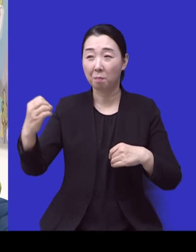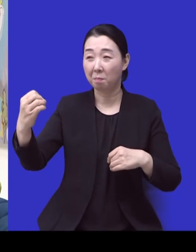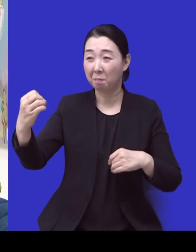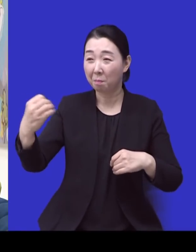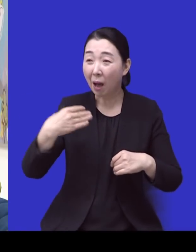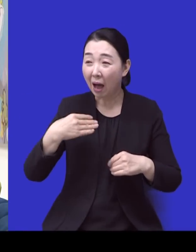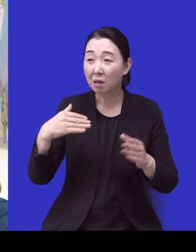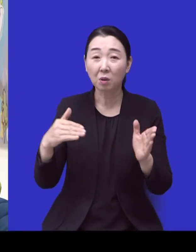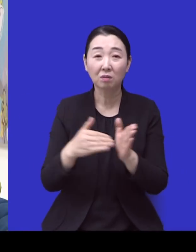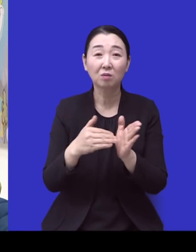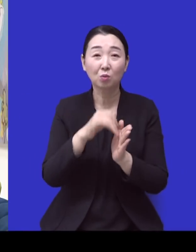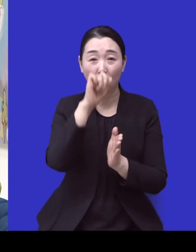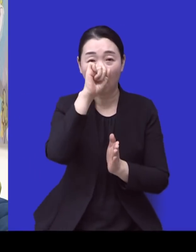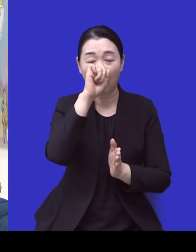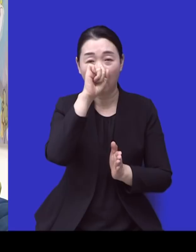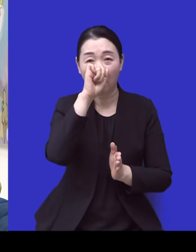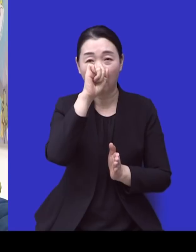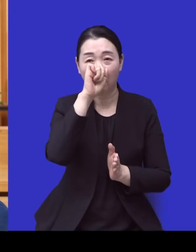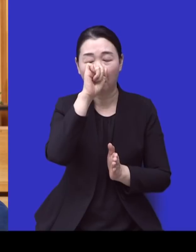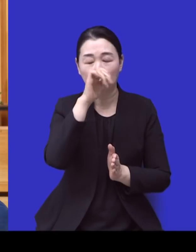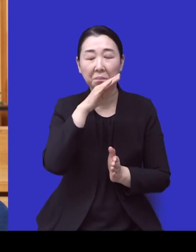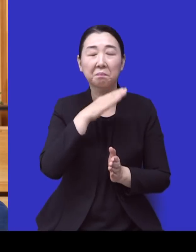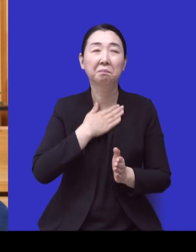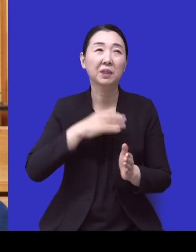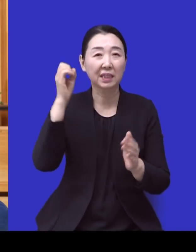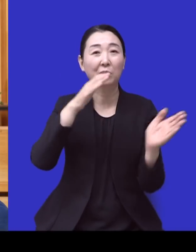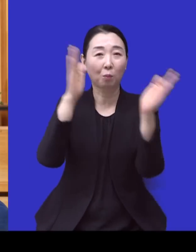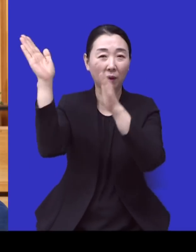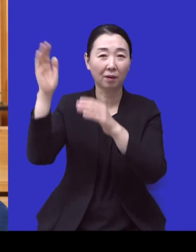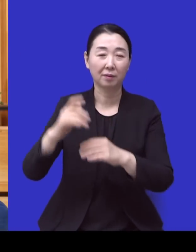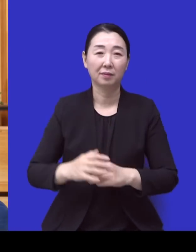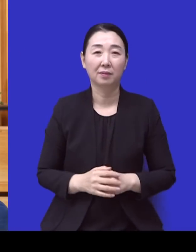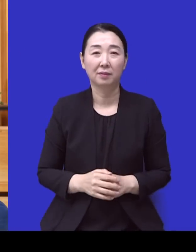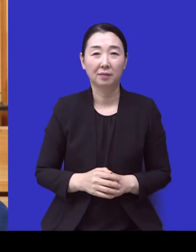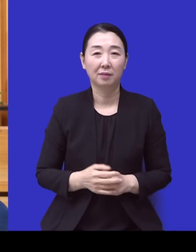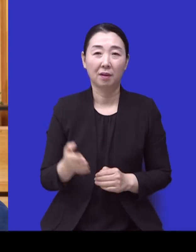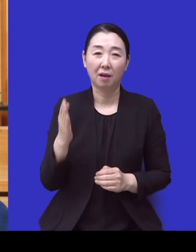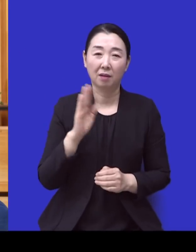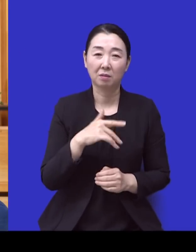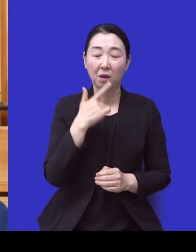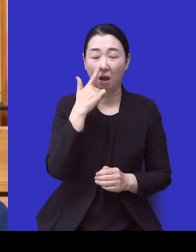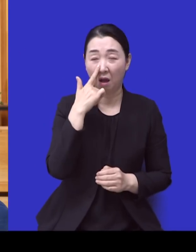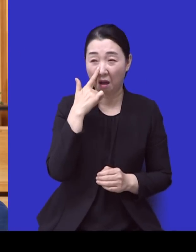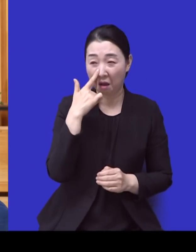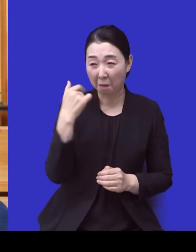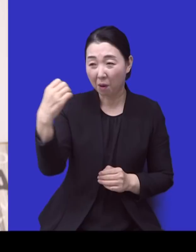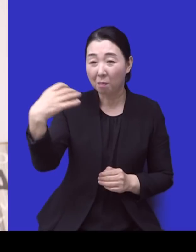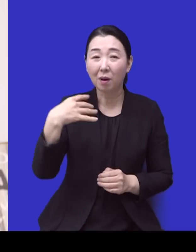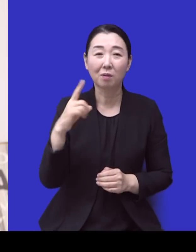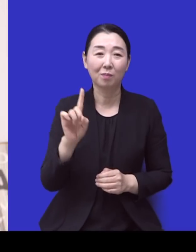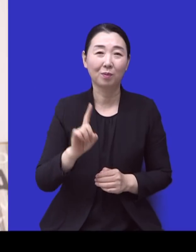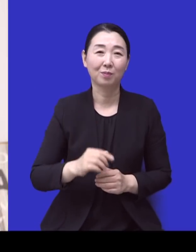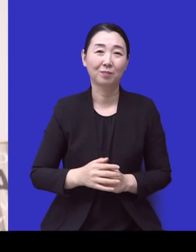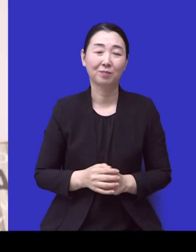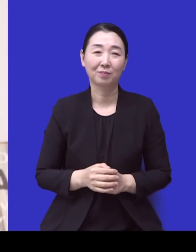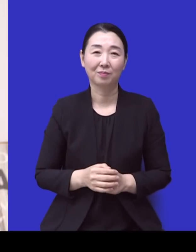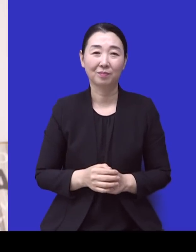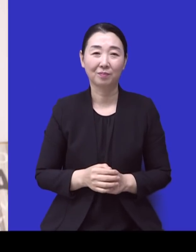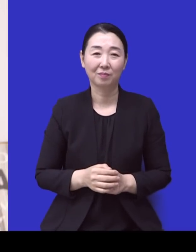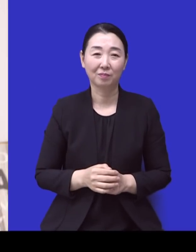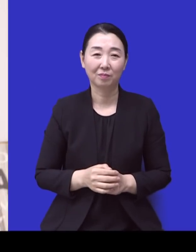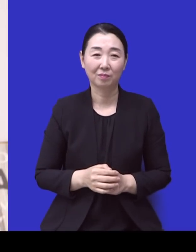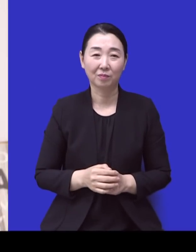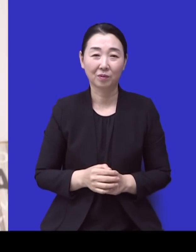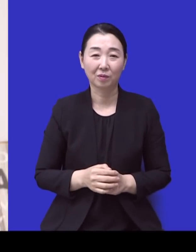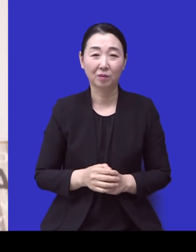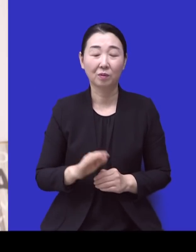이 말 한마디만 해줬으면 차라리 그냥 예. 그래 이러고 그냥 넘어갔을 텐데 예. 아빠가 그렇게 말씀하시는 거예요. 내가